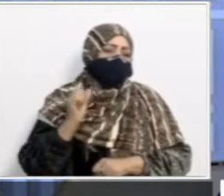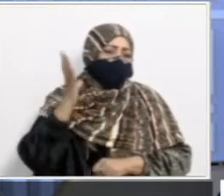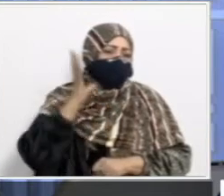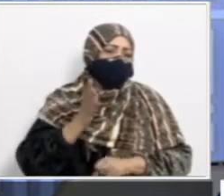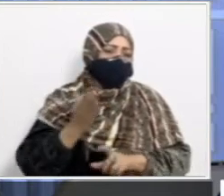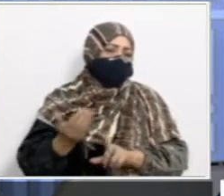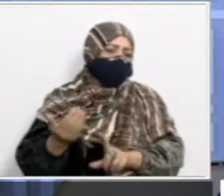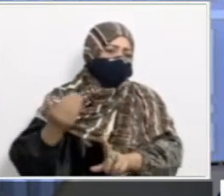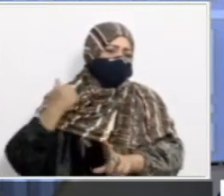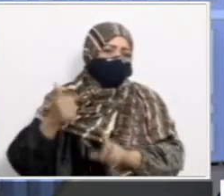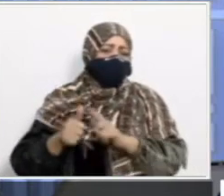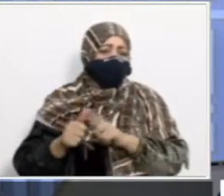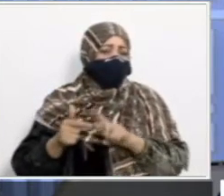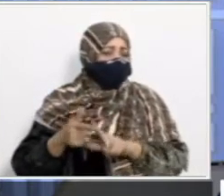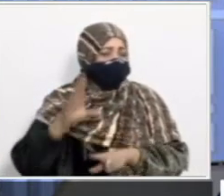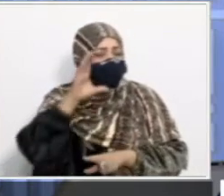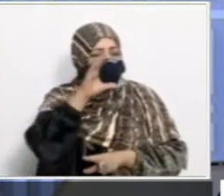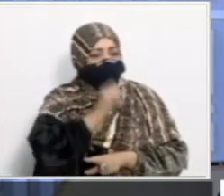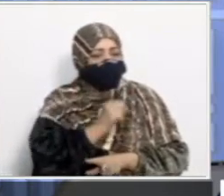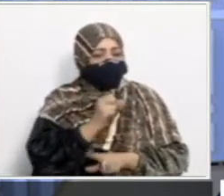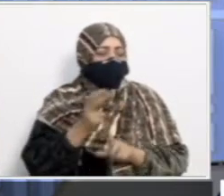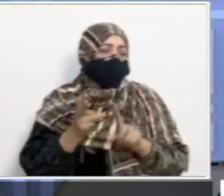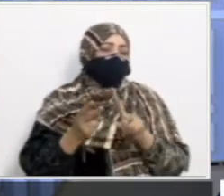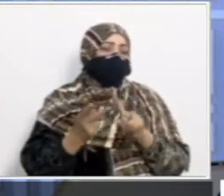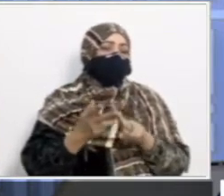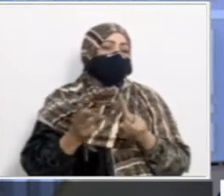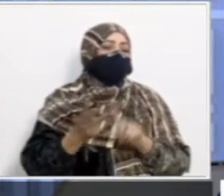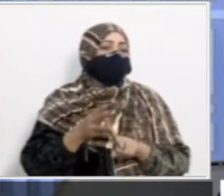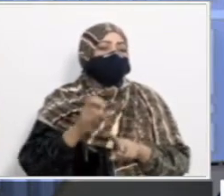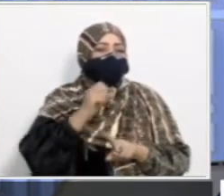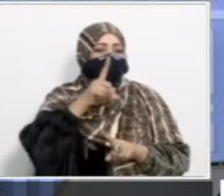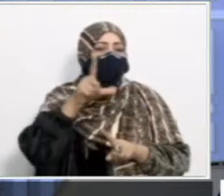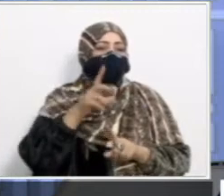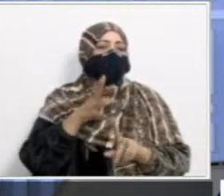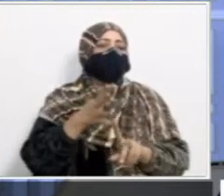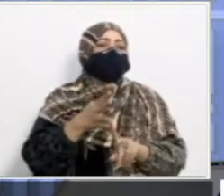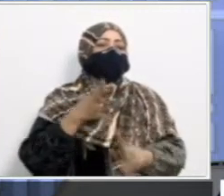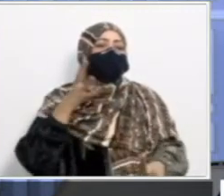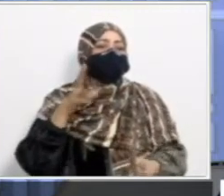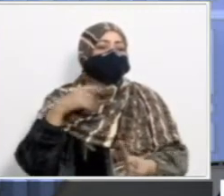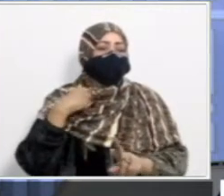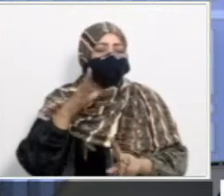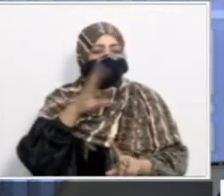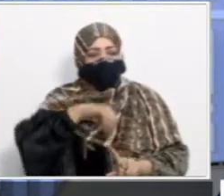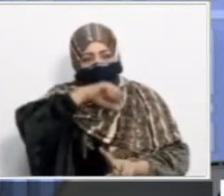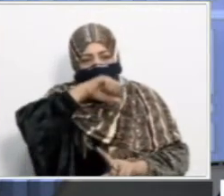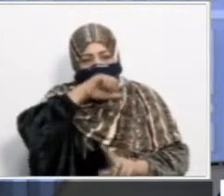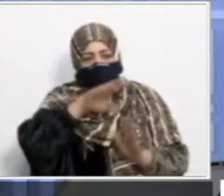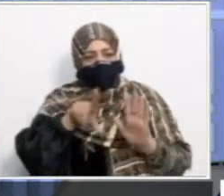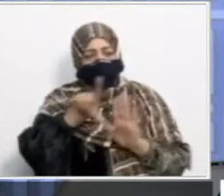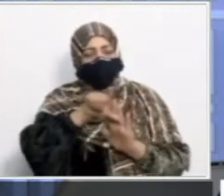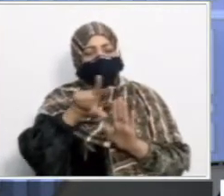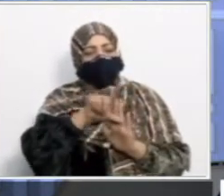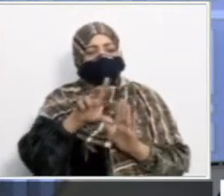متابعة للإمام صلاها سرا فاتحة سر، وهو لما يعني ينتهي الإمام من الصلاة بينوض يجيب الثالثة